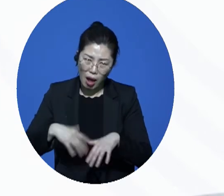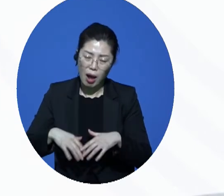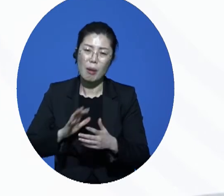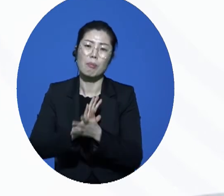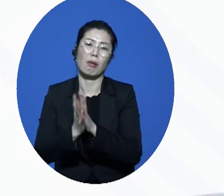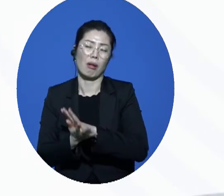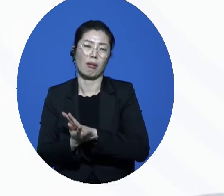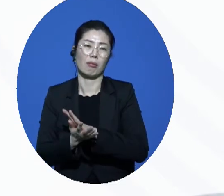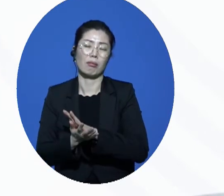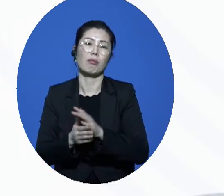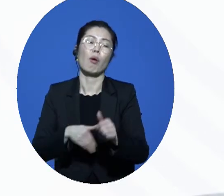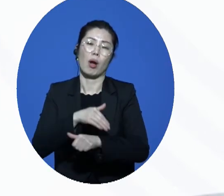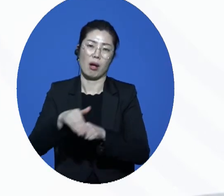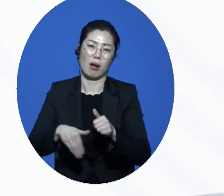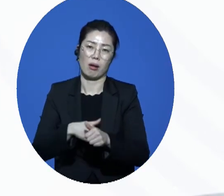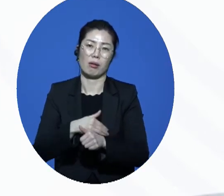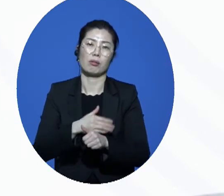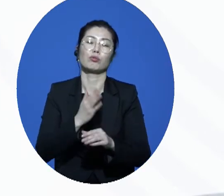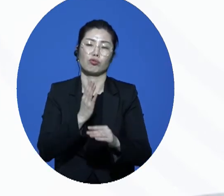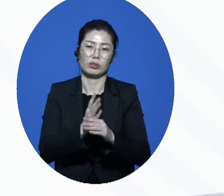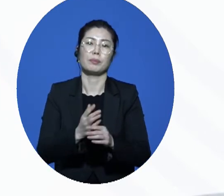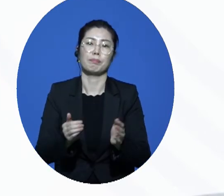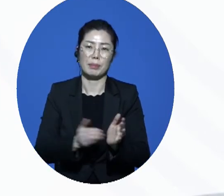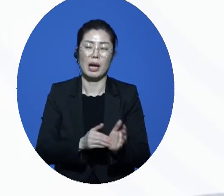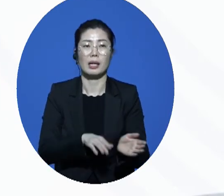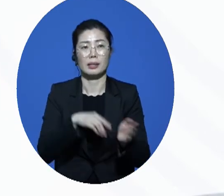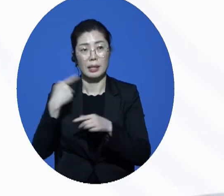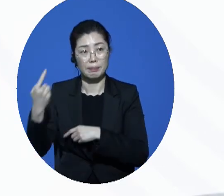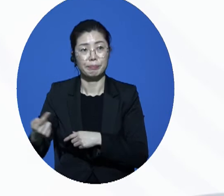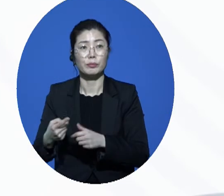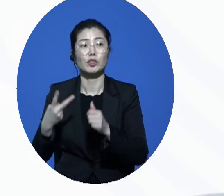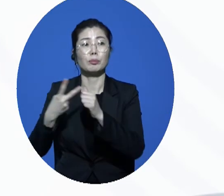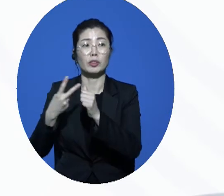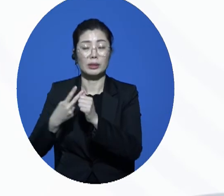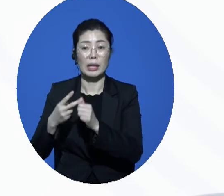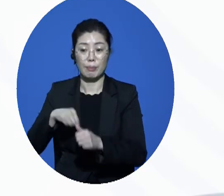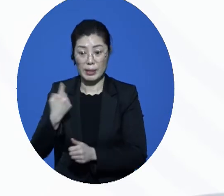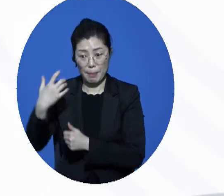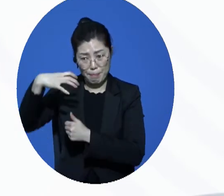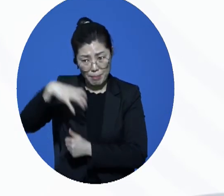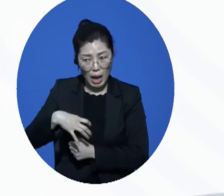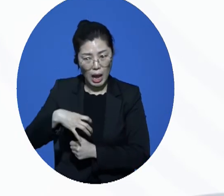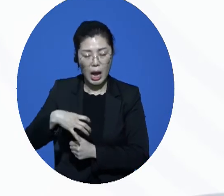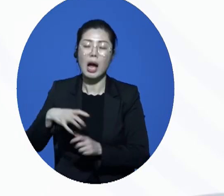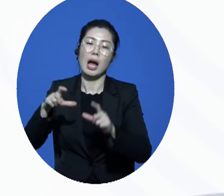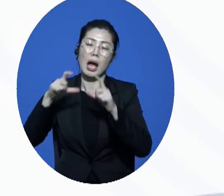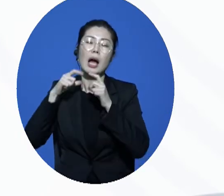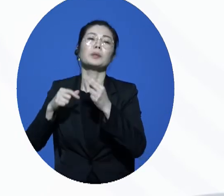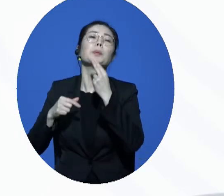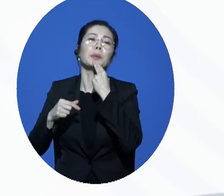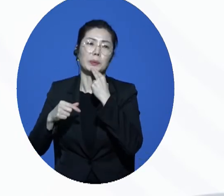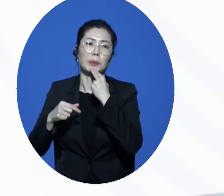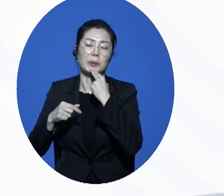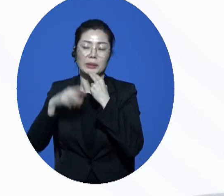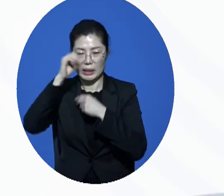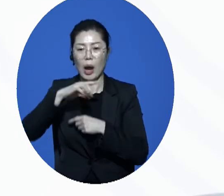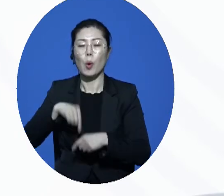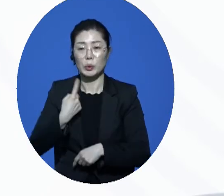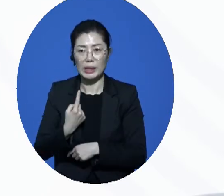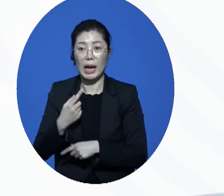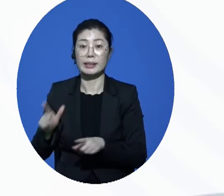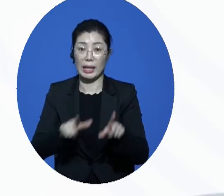두 번째 사례자분은 자가격리 대상자로 통보를 받지는 않았습니다. 무연고고 독거로 혼자